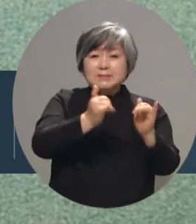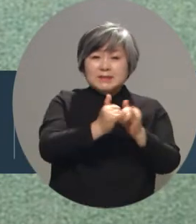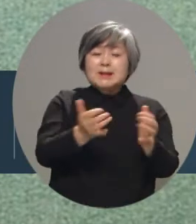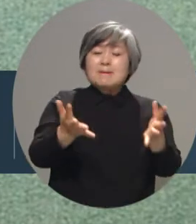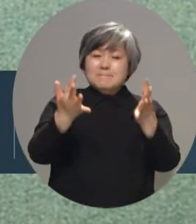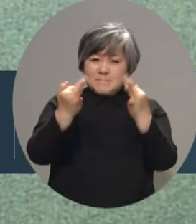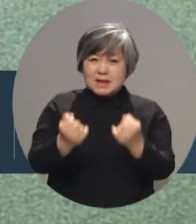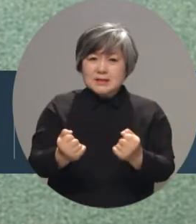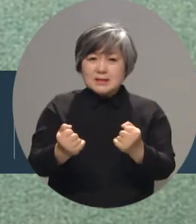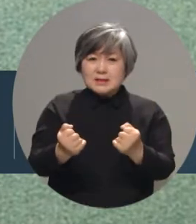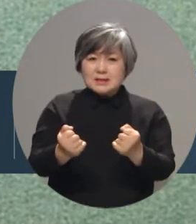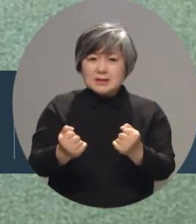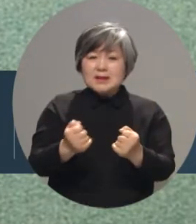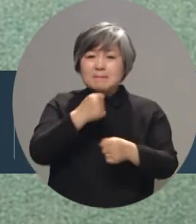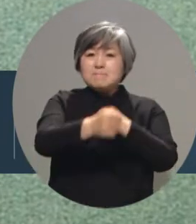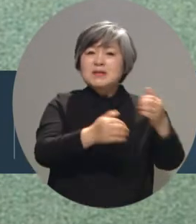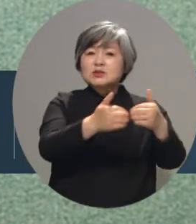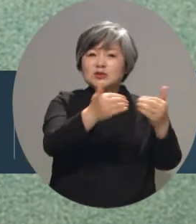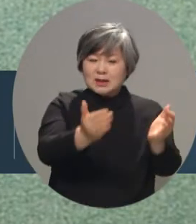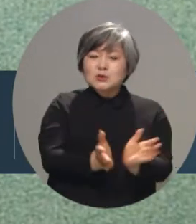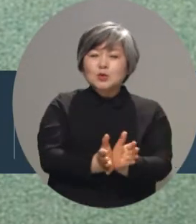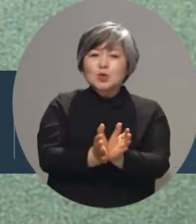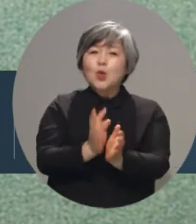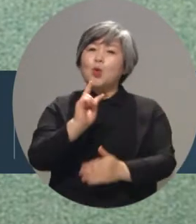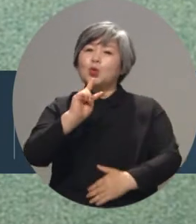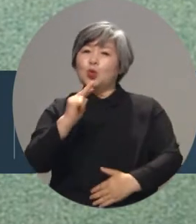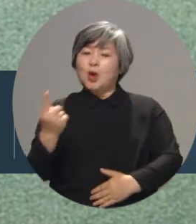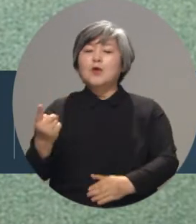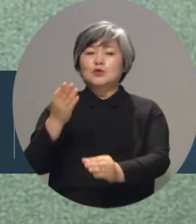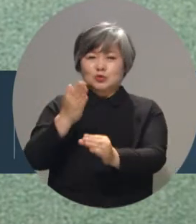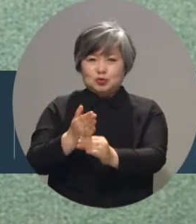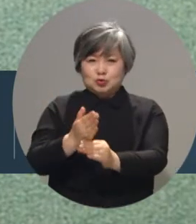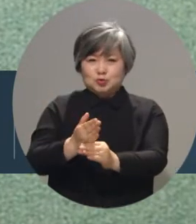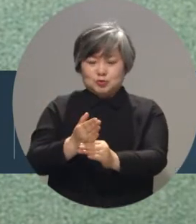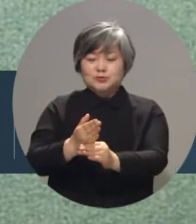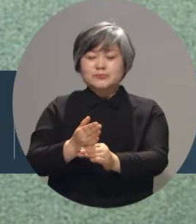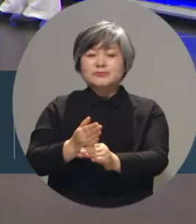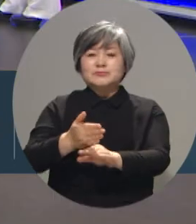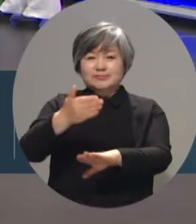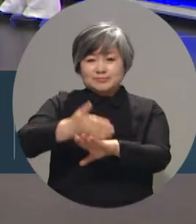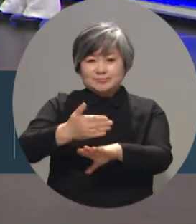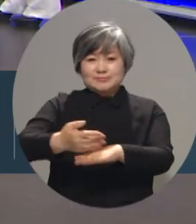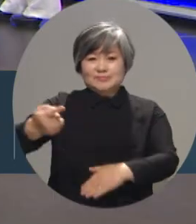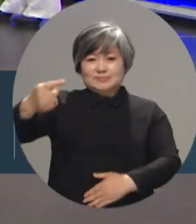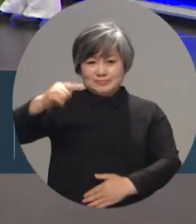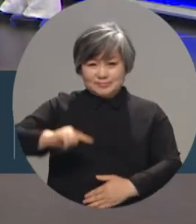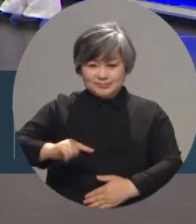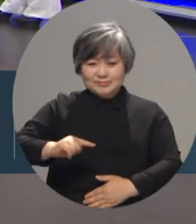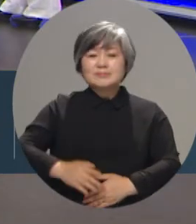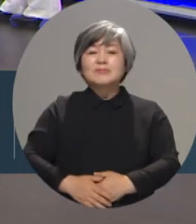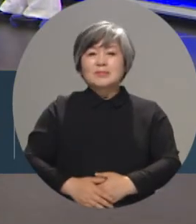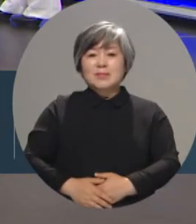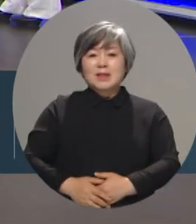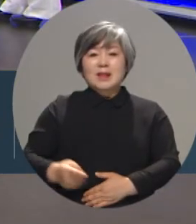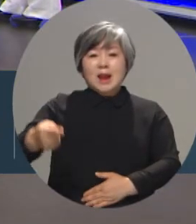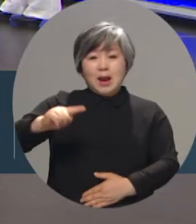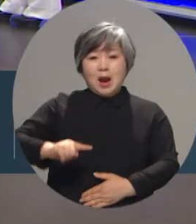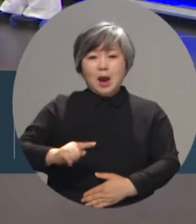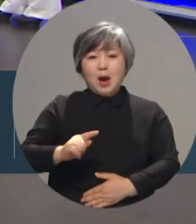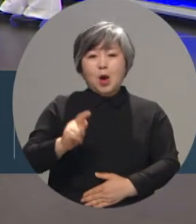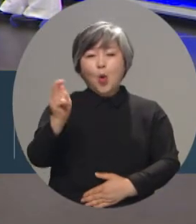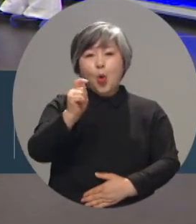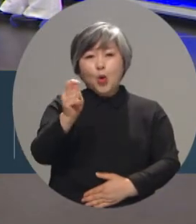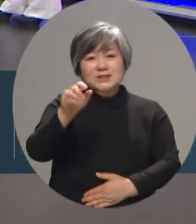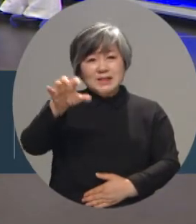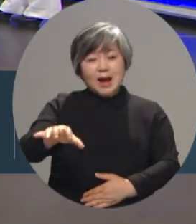많이 민주당 쪽으로 돌아오신 것 같습니다. 네, 인터뷰 감사합니다. 자, 이어서 고창으로도 한번 가보도록 하겠습니다.